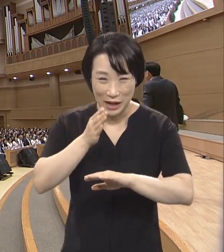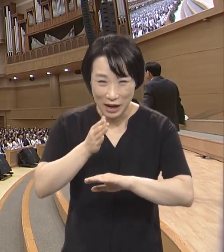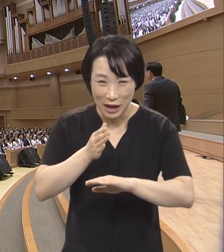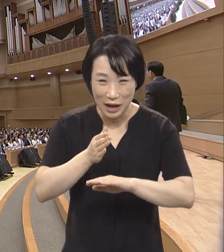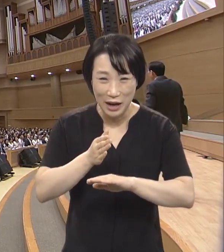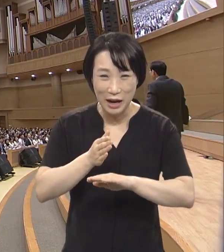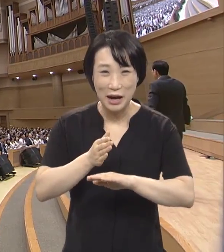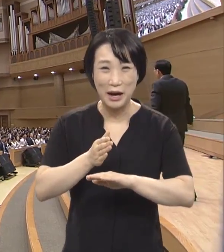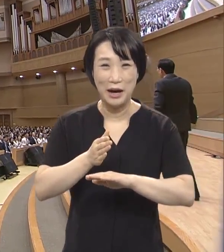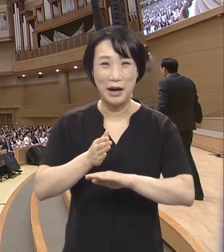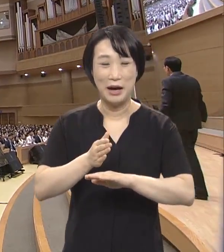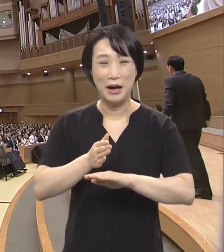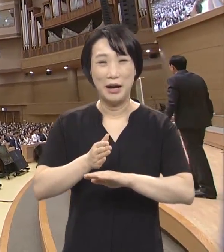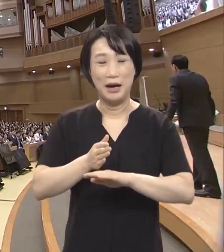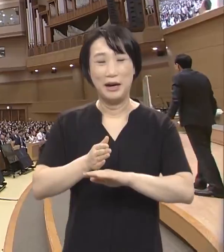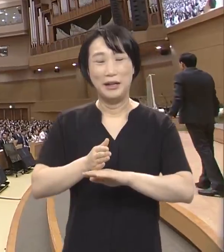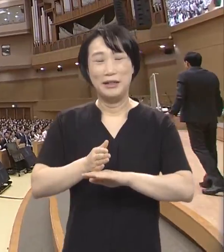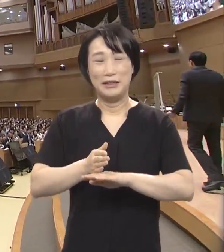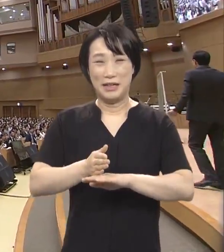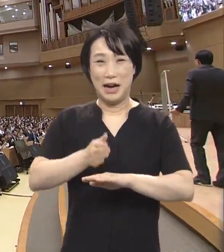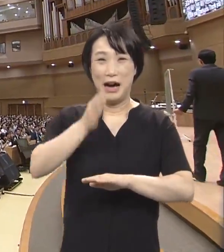감사,